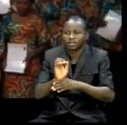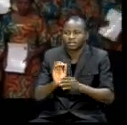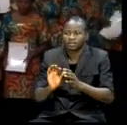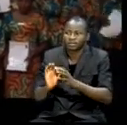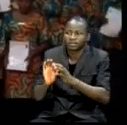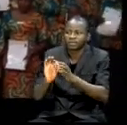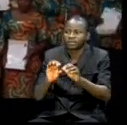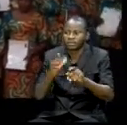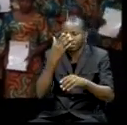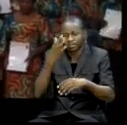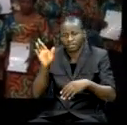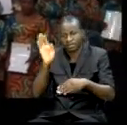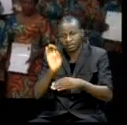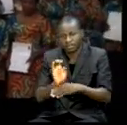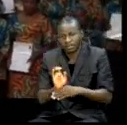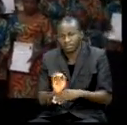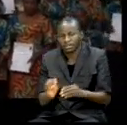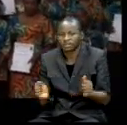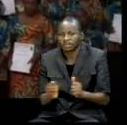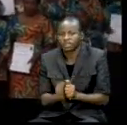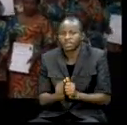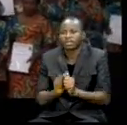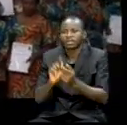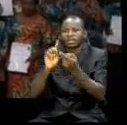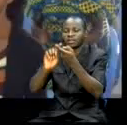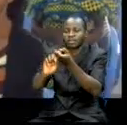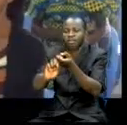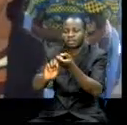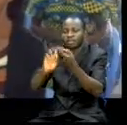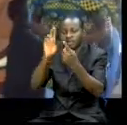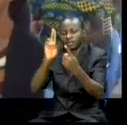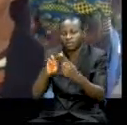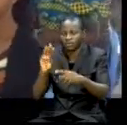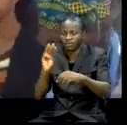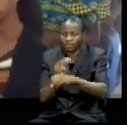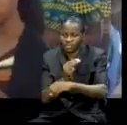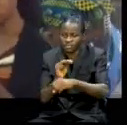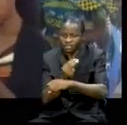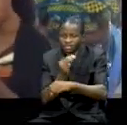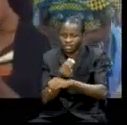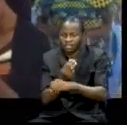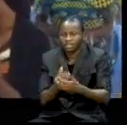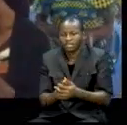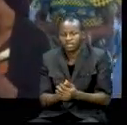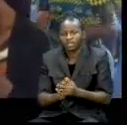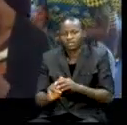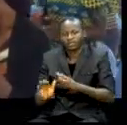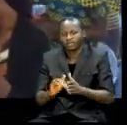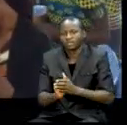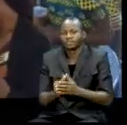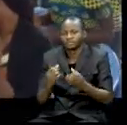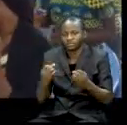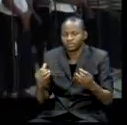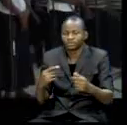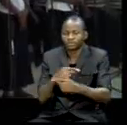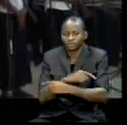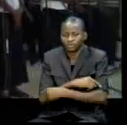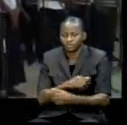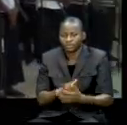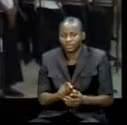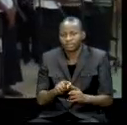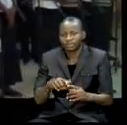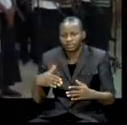d'une femme chrétienne et son attachement au ministère. Soit du 29 avril au 3 mai 2014. Lors